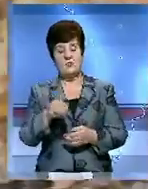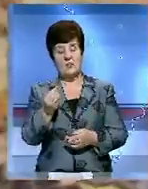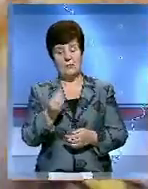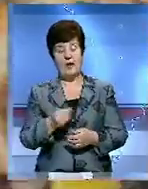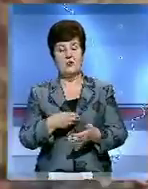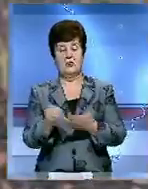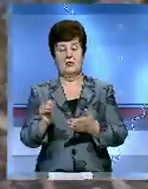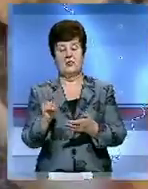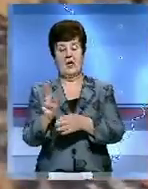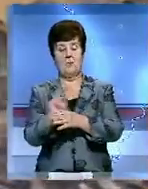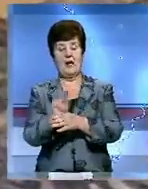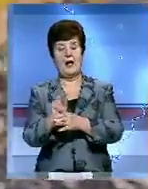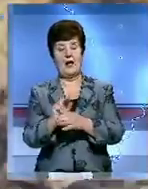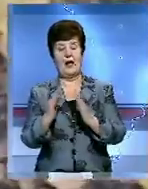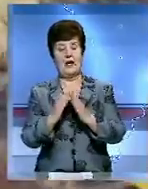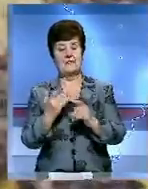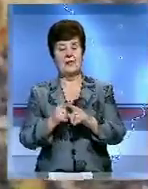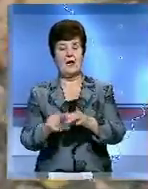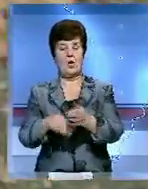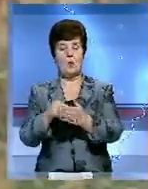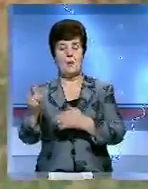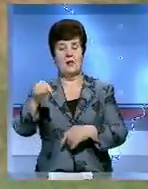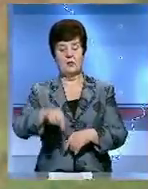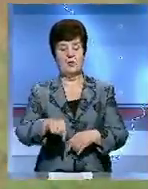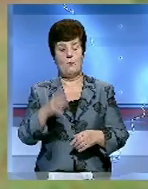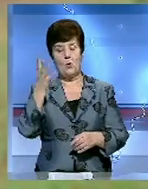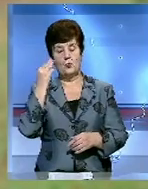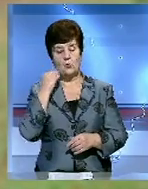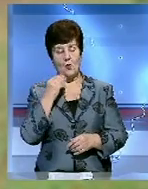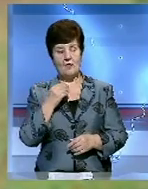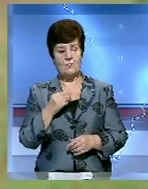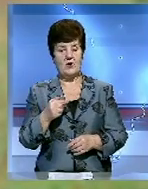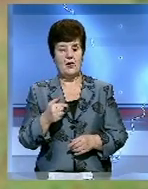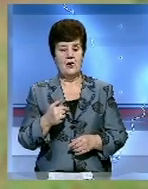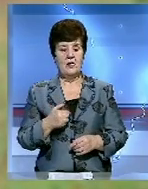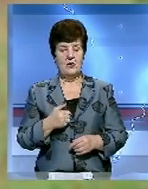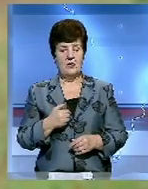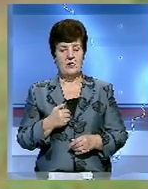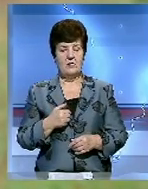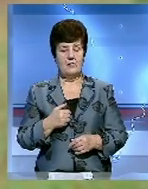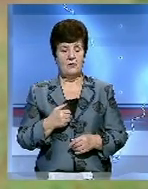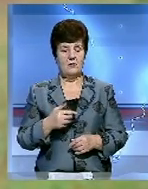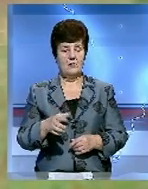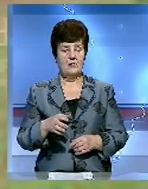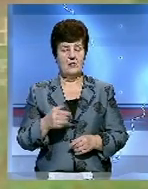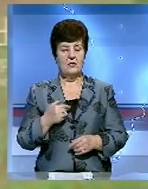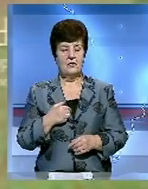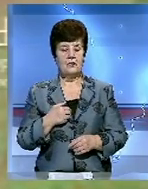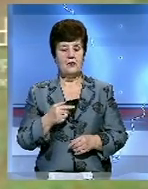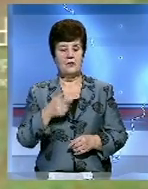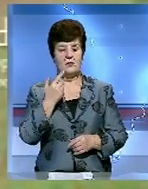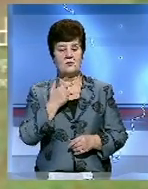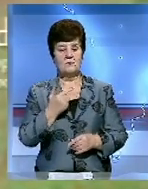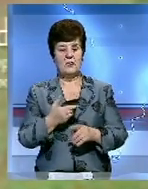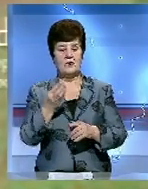cei de la Asociația Obștească Keystone Moldova. E, n-ai zeabă, tăia casă, știi. Zeaba ca nu fac nică, zeaba nu